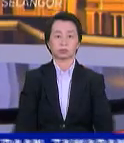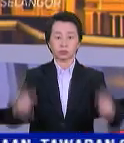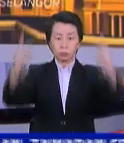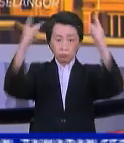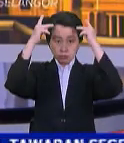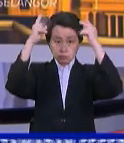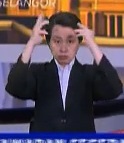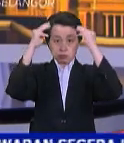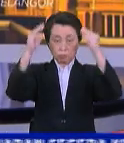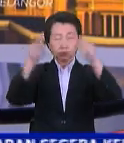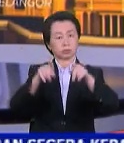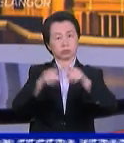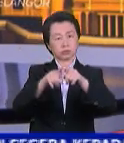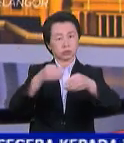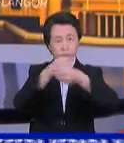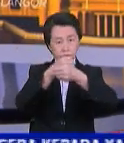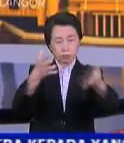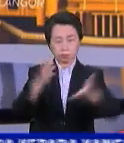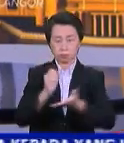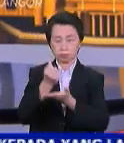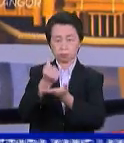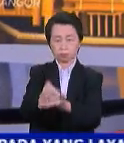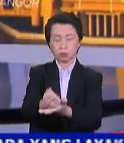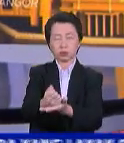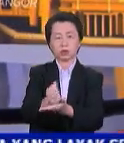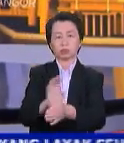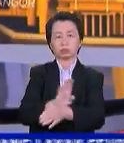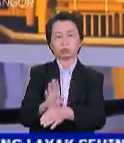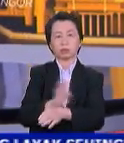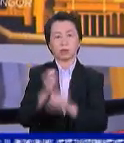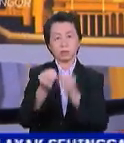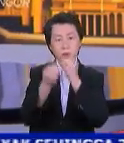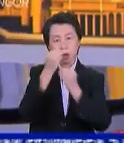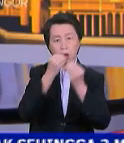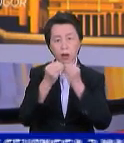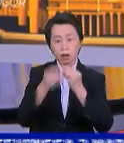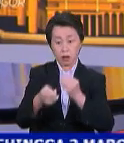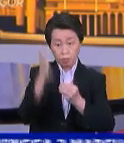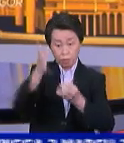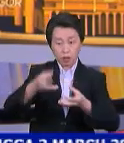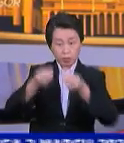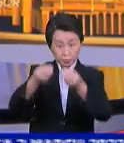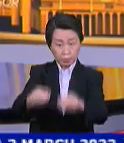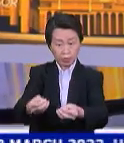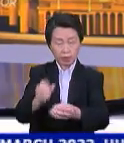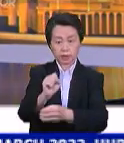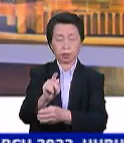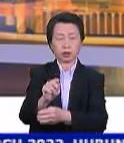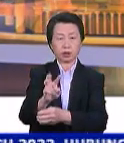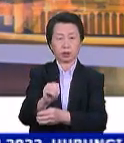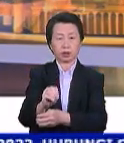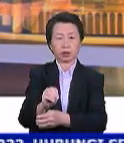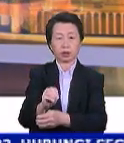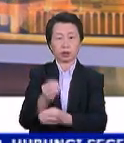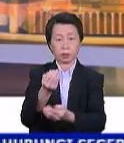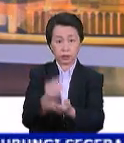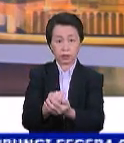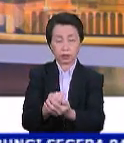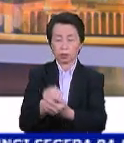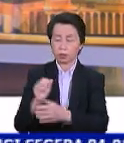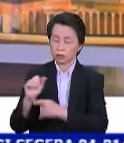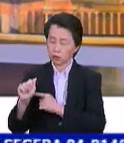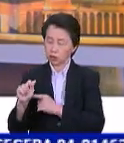Perdana Menteri turut memaklumkan bagi membantu usahawan agro makanan, mereka bakal ditawar skim mikrokredit oleh